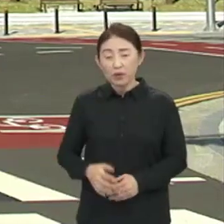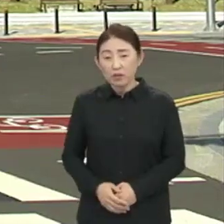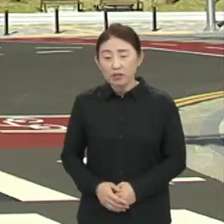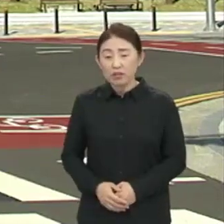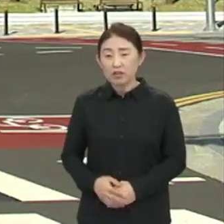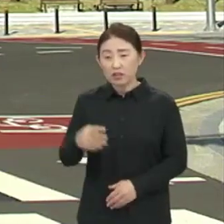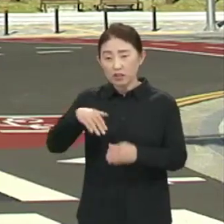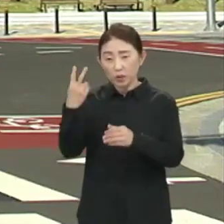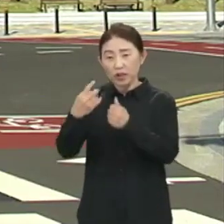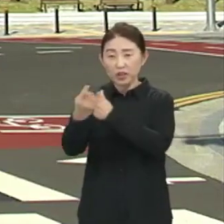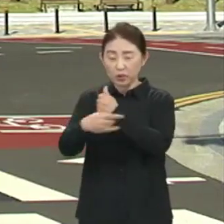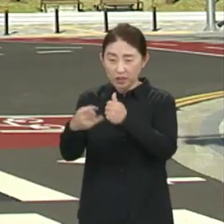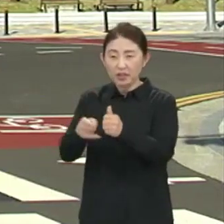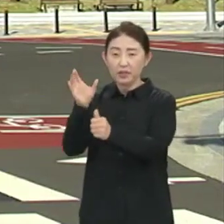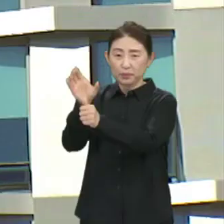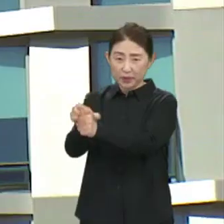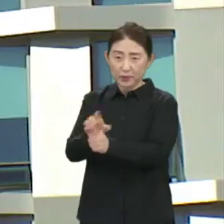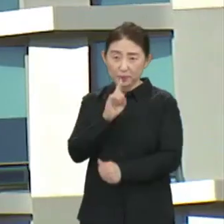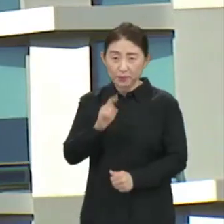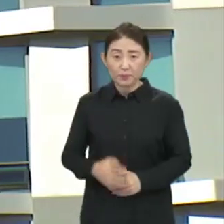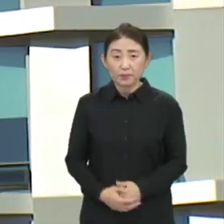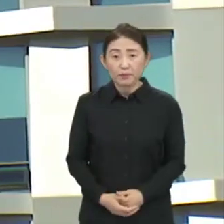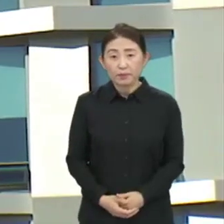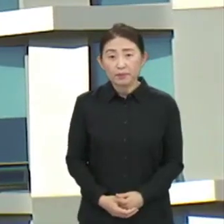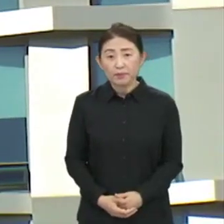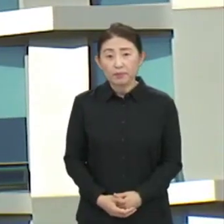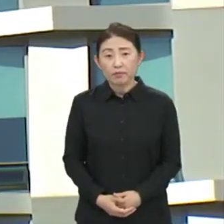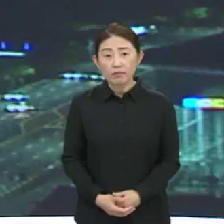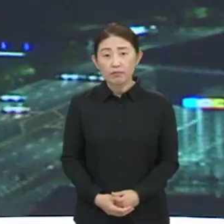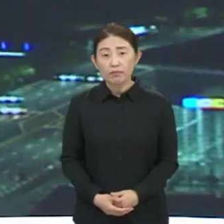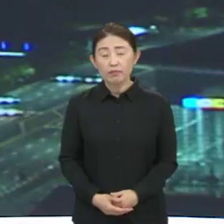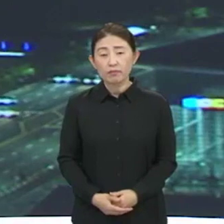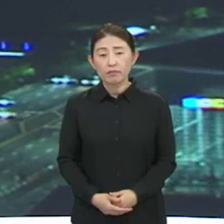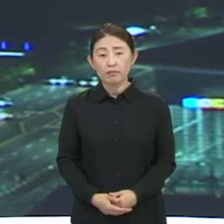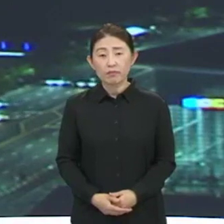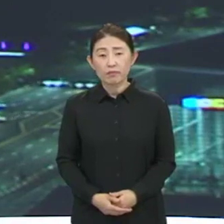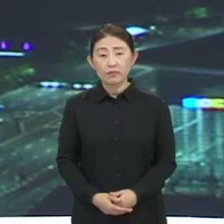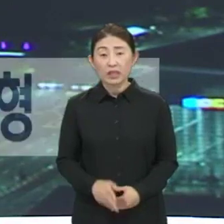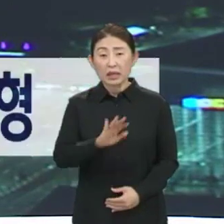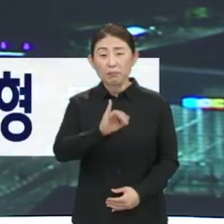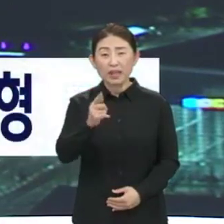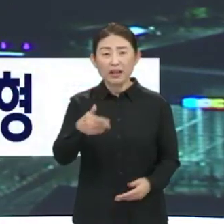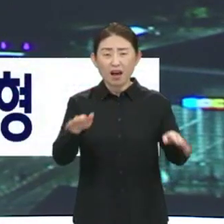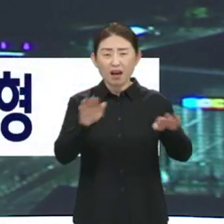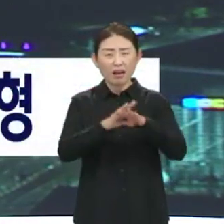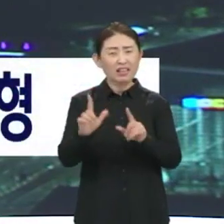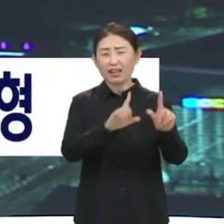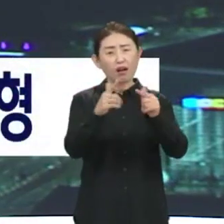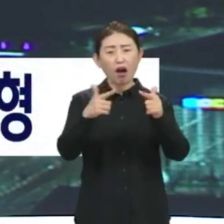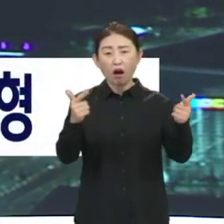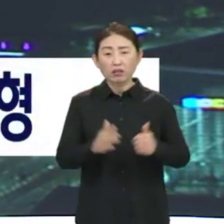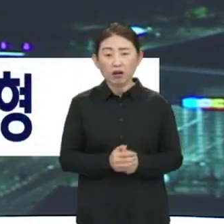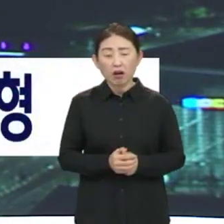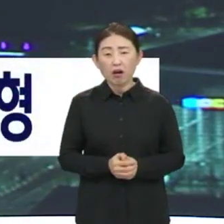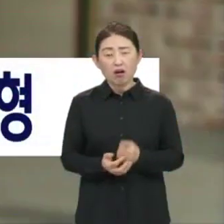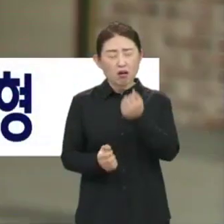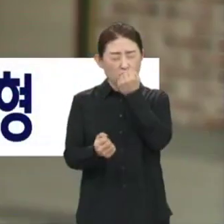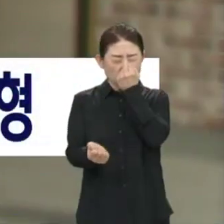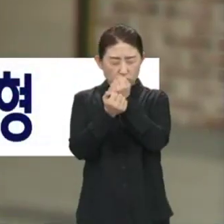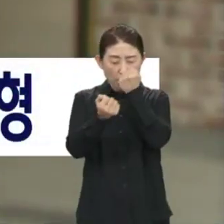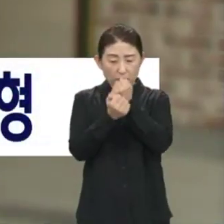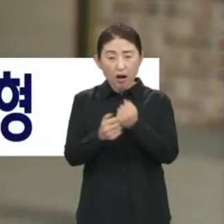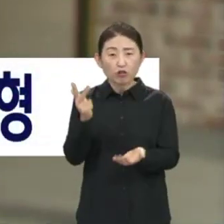사건을 이첩 수사 의뢰하기로 했다고 설명했습니다. 입주민이 아닌데도 빌라 주차장에